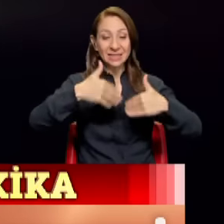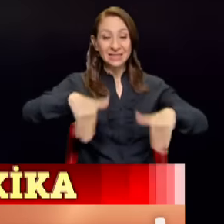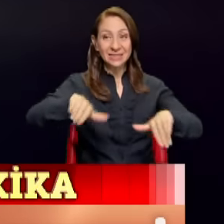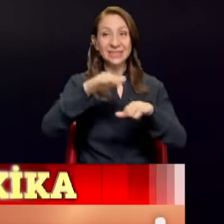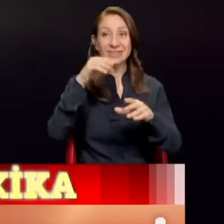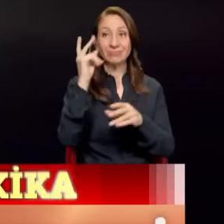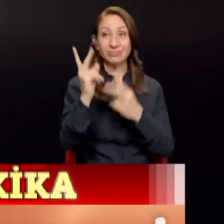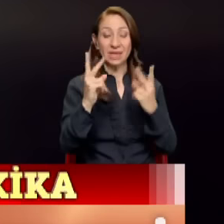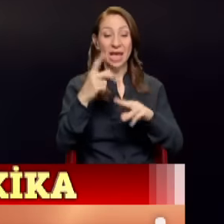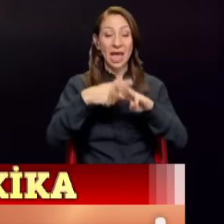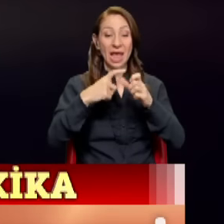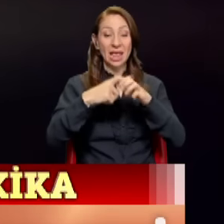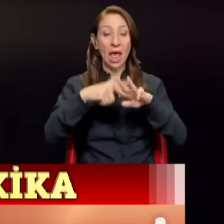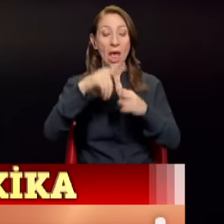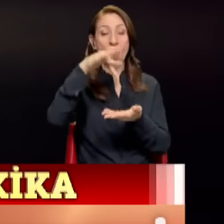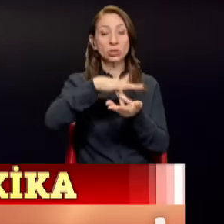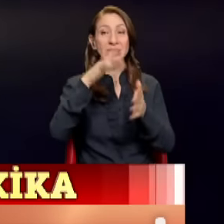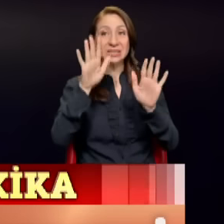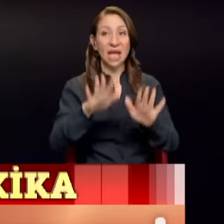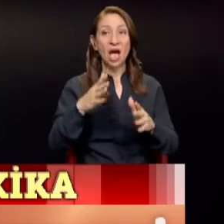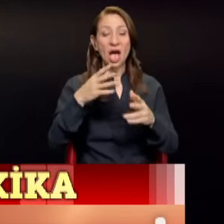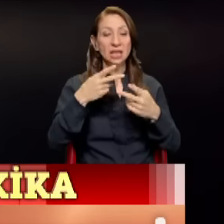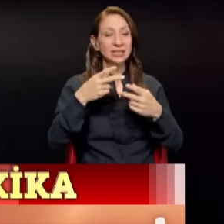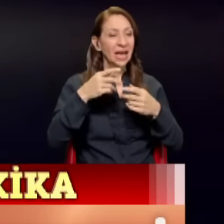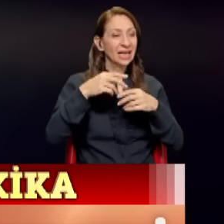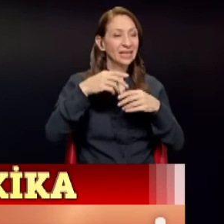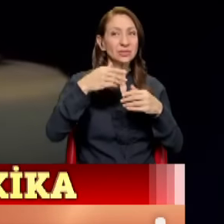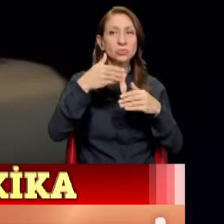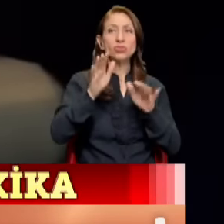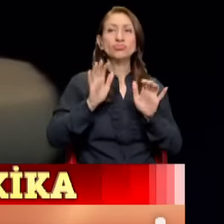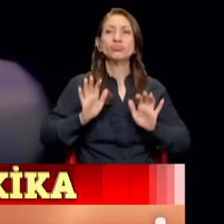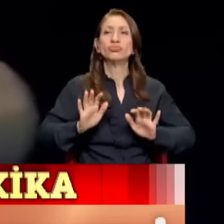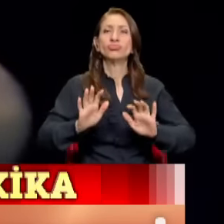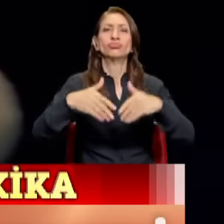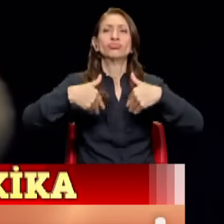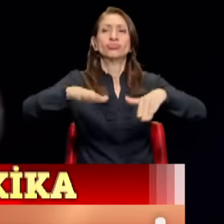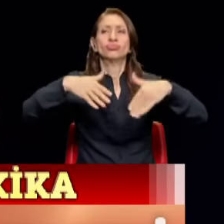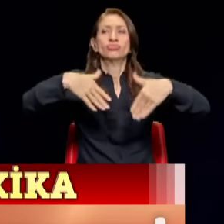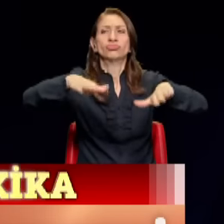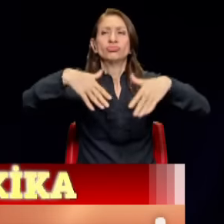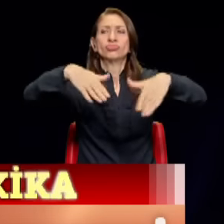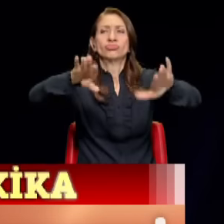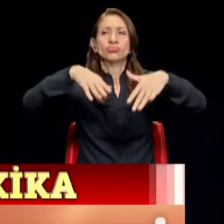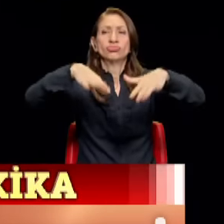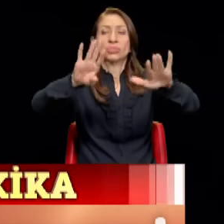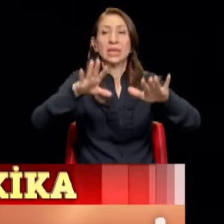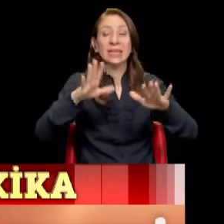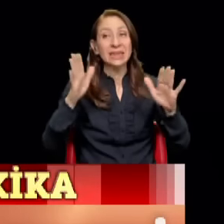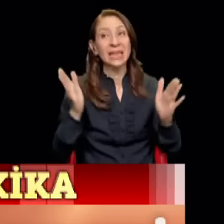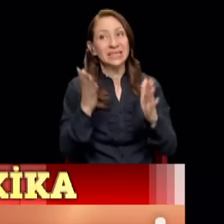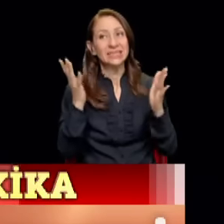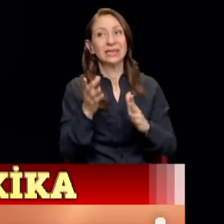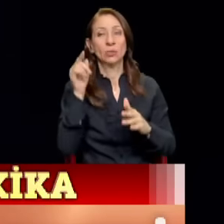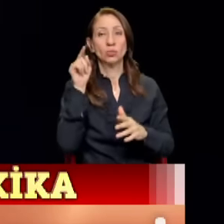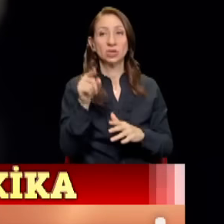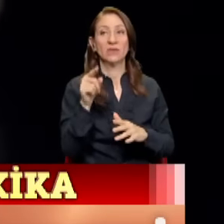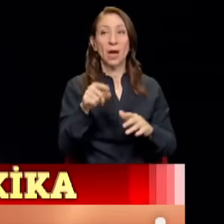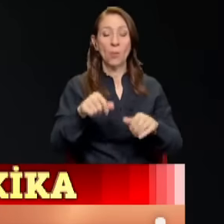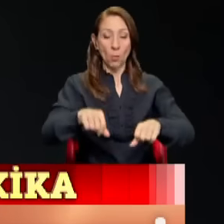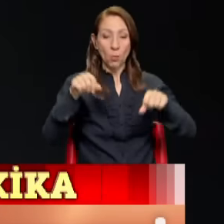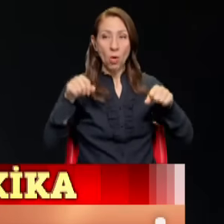tarafından Ege'nin ortasına Ege'nin açıklarına sürüklendi itildi Neyse ki bu sefer